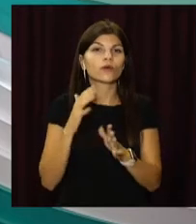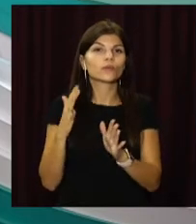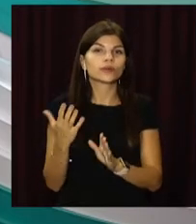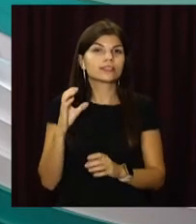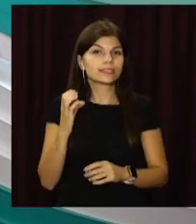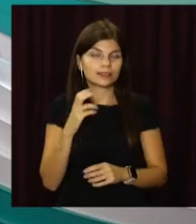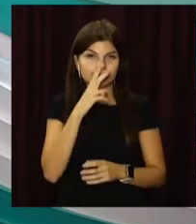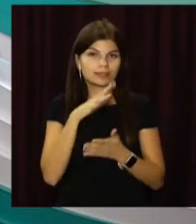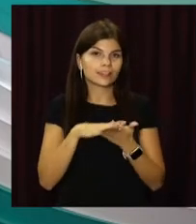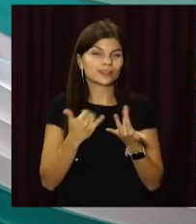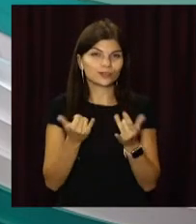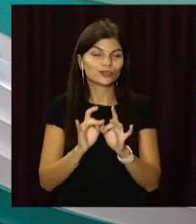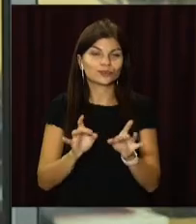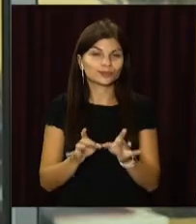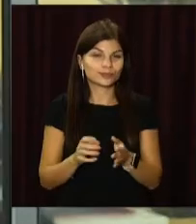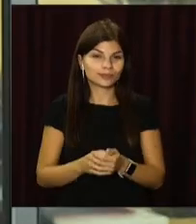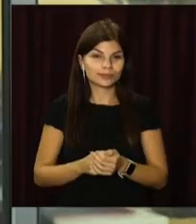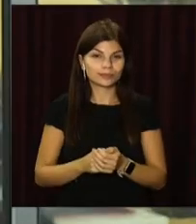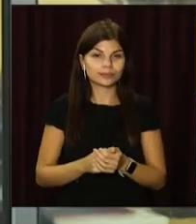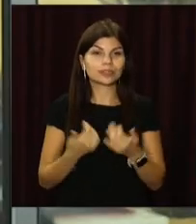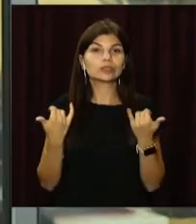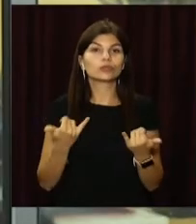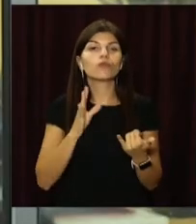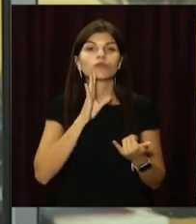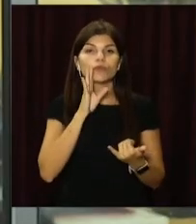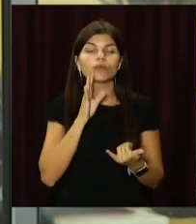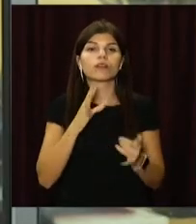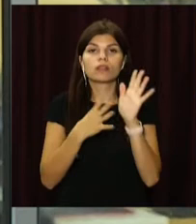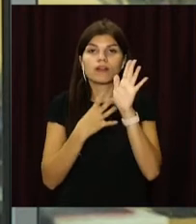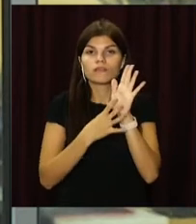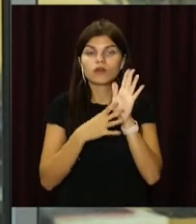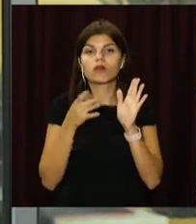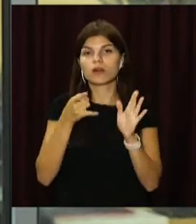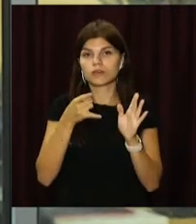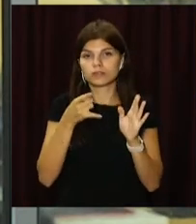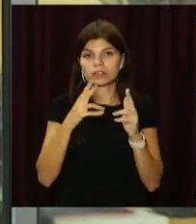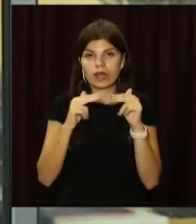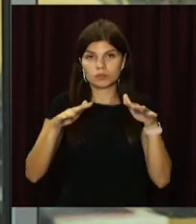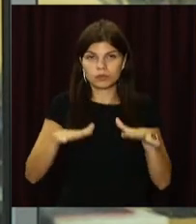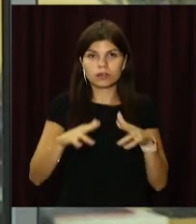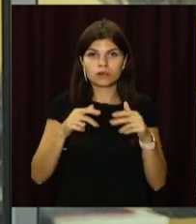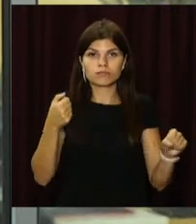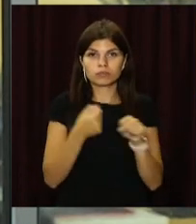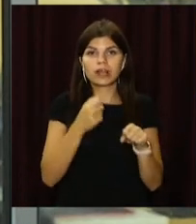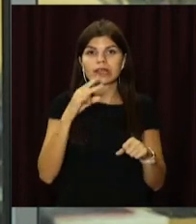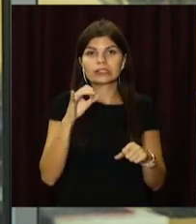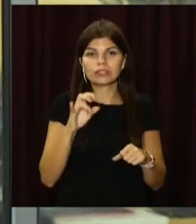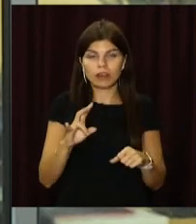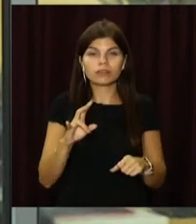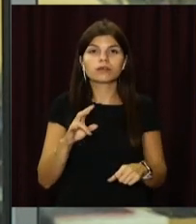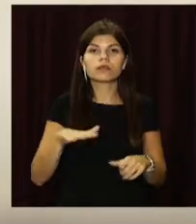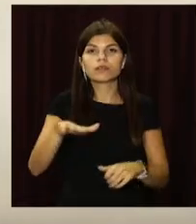події середи дивіться просто зараз. Сьогодні вранці о 9:00 у Дніпрі вибухнув автомобіль Нісан. Це сталося на проспекті